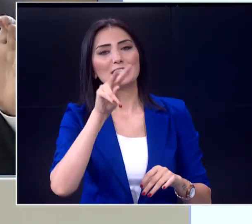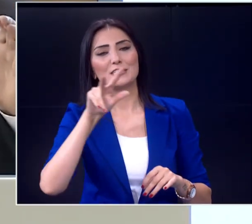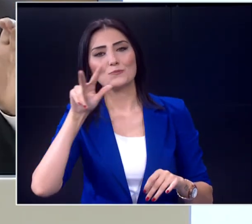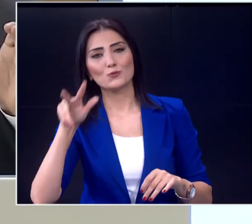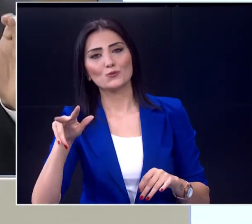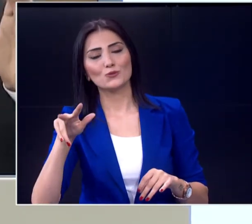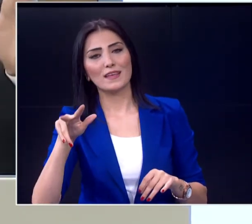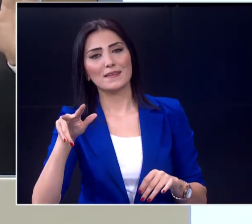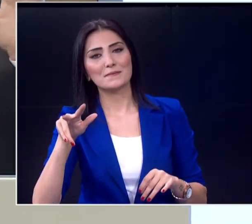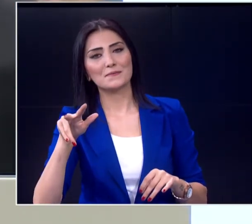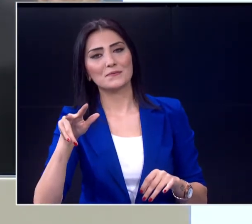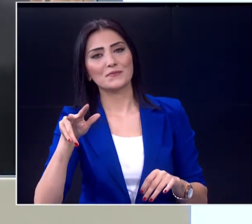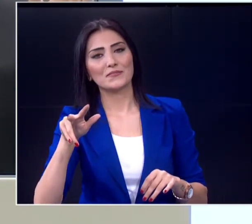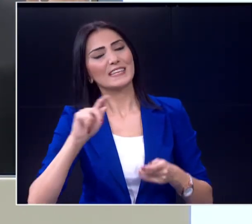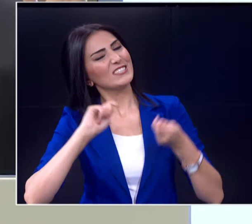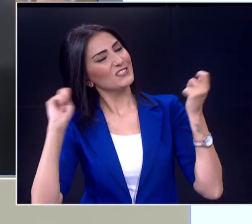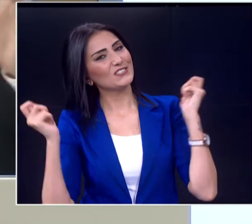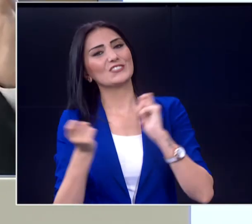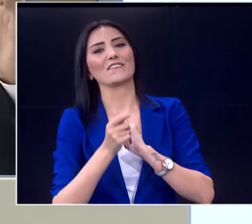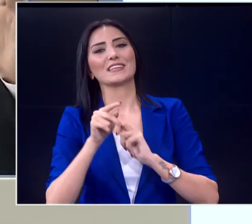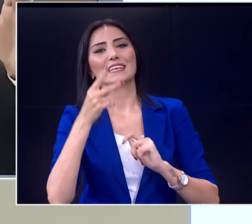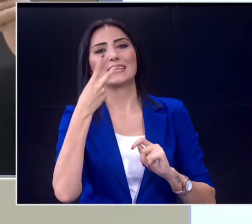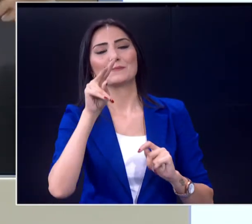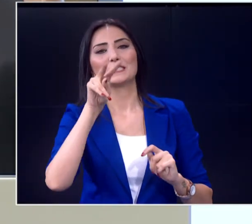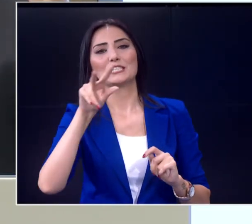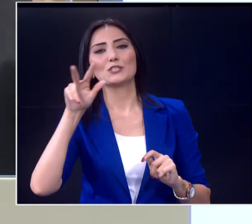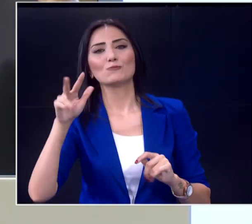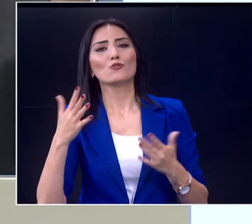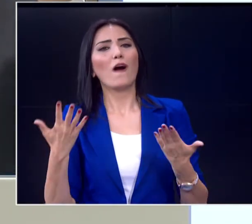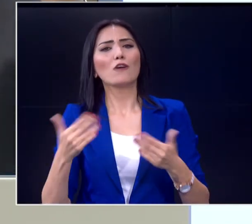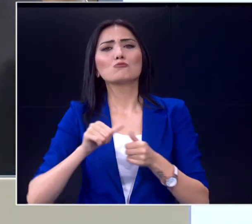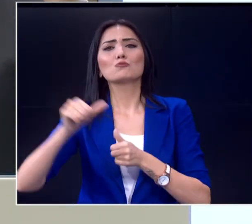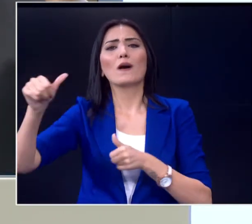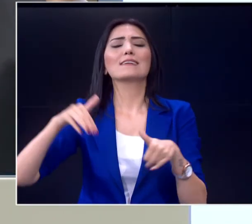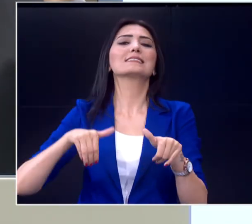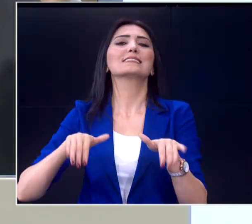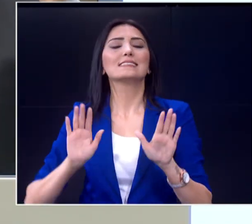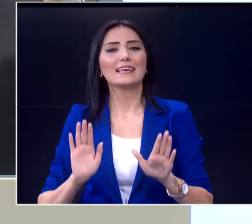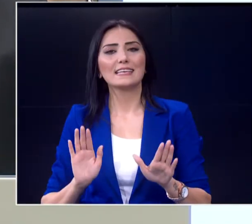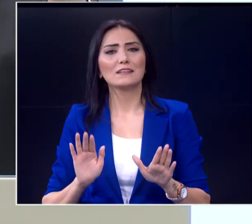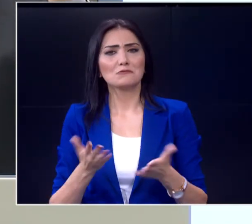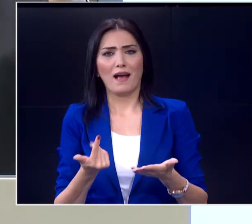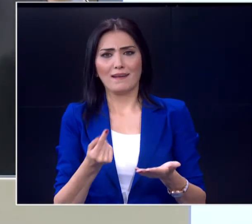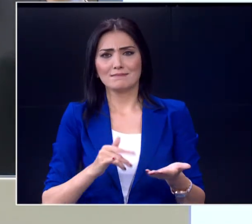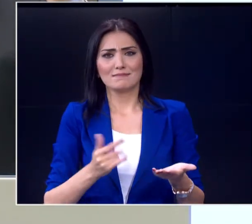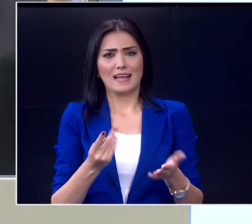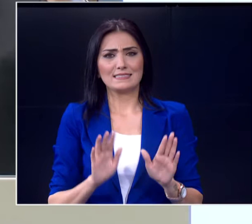2023'e çevirdik. 2023 artık uzak değil. Şurada ne